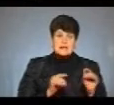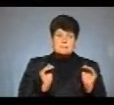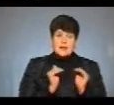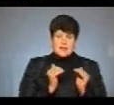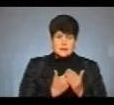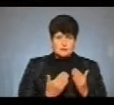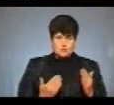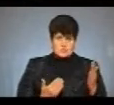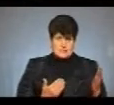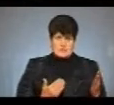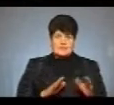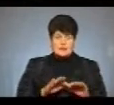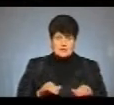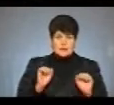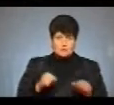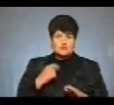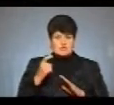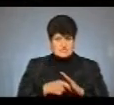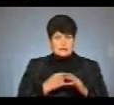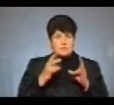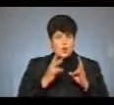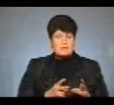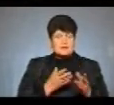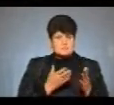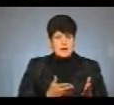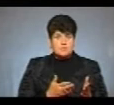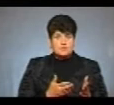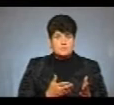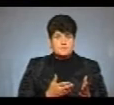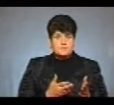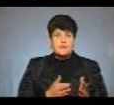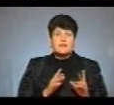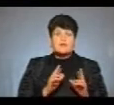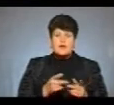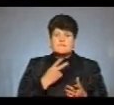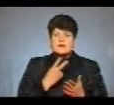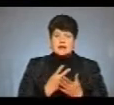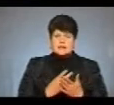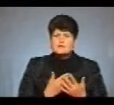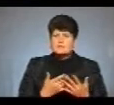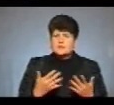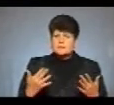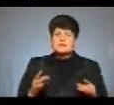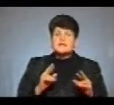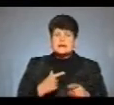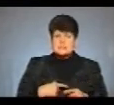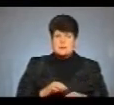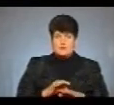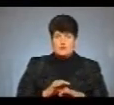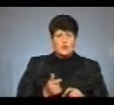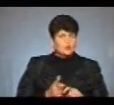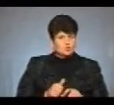музей, де діти можуть дізнатися про небезпеку і як виглядають предмети, і себе як в цьому поводити. Дуже